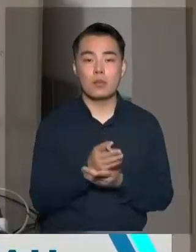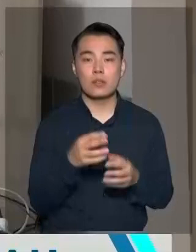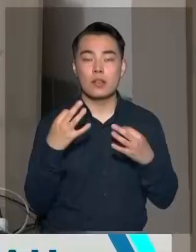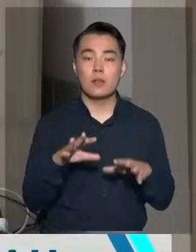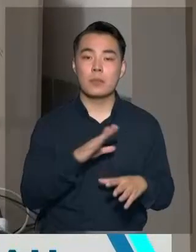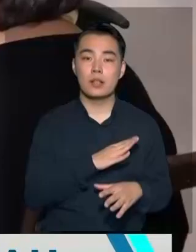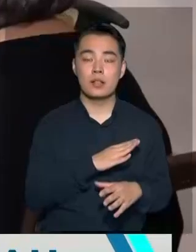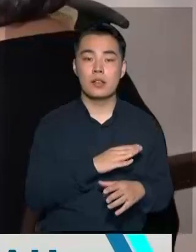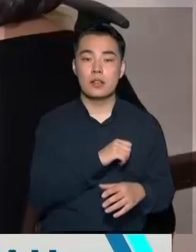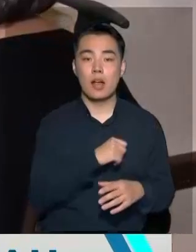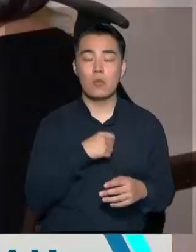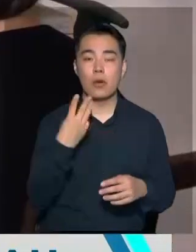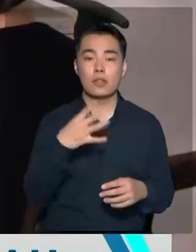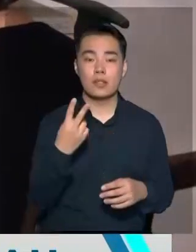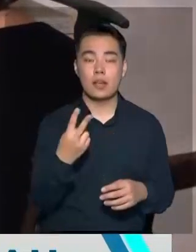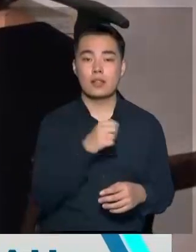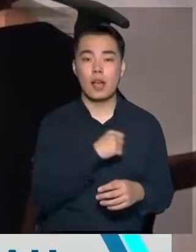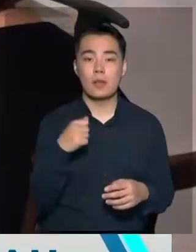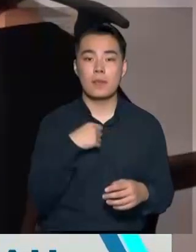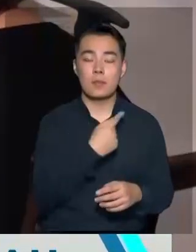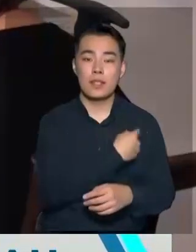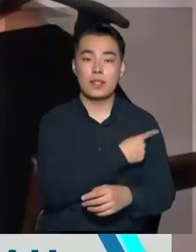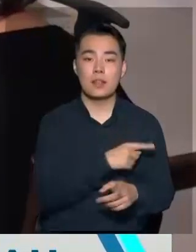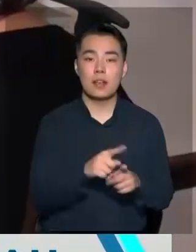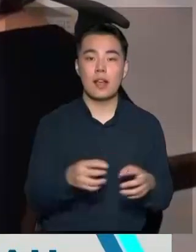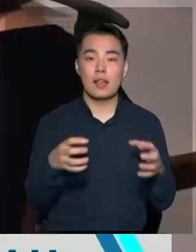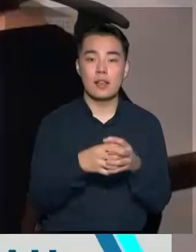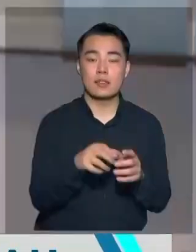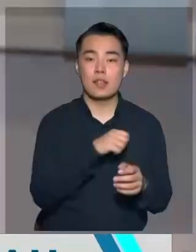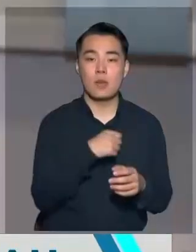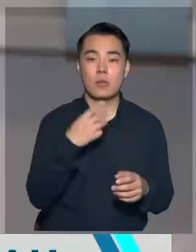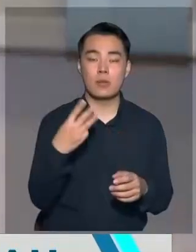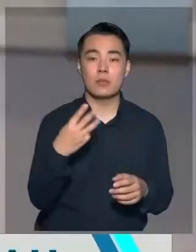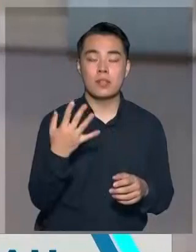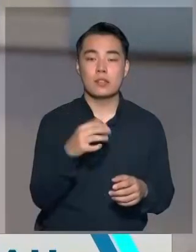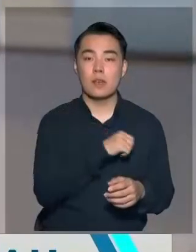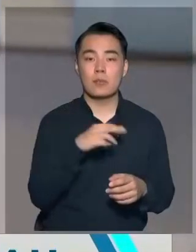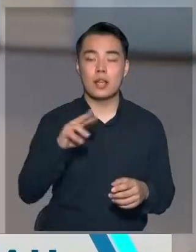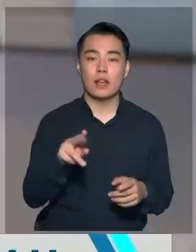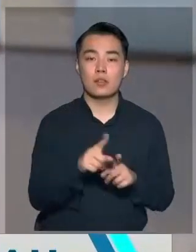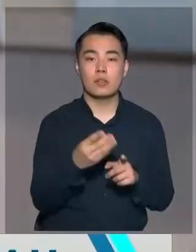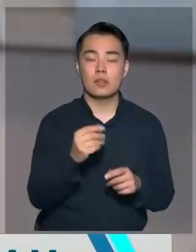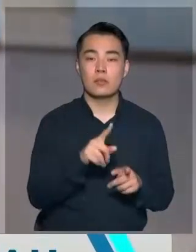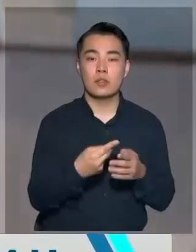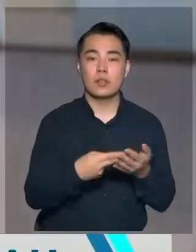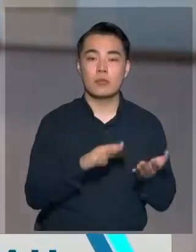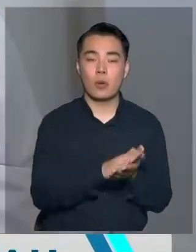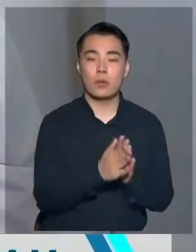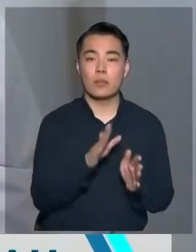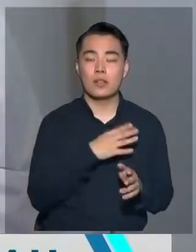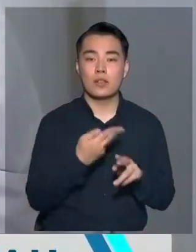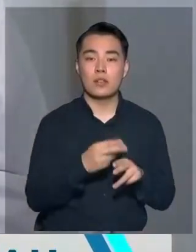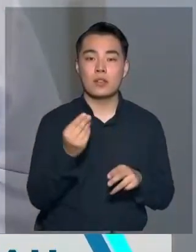дейді. Аймақтағы 32 медициналық мекемемен 25 миллиардқа жуық теңгеге келісім шарт жасасқан. Бұл қаражаттың